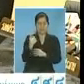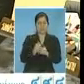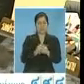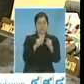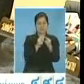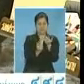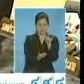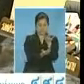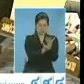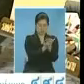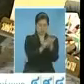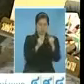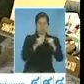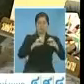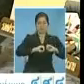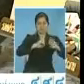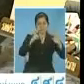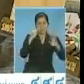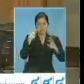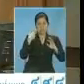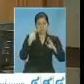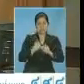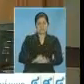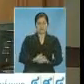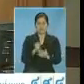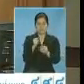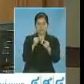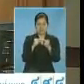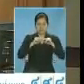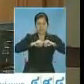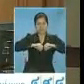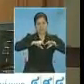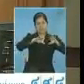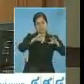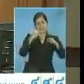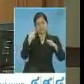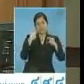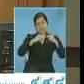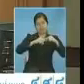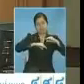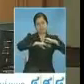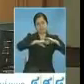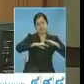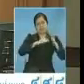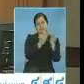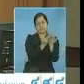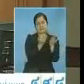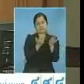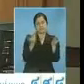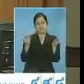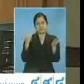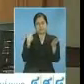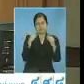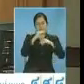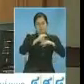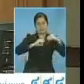เอกสารประกอบที่ชัดเจนอย่างไม่เคยปรากฏมาก่อนค่ะและได้มีการเผยแพร่เอกสารประกอบที่เป็นรายละเอียดของโครงการทุกโครง